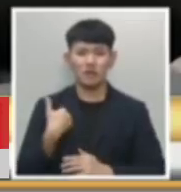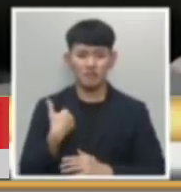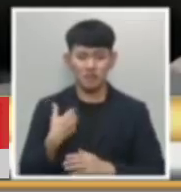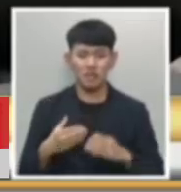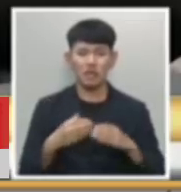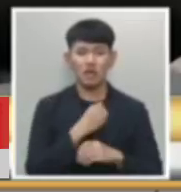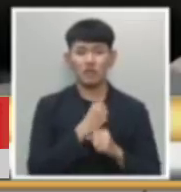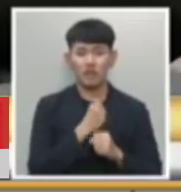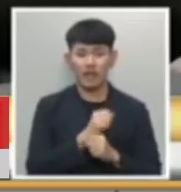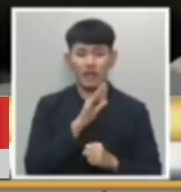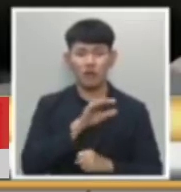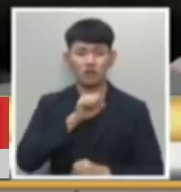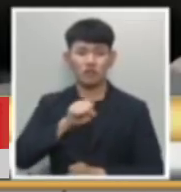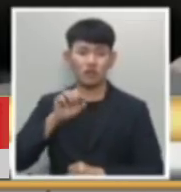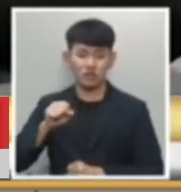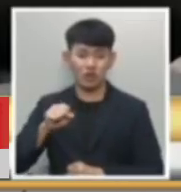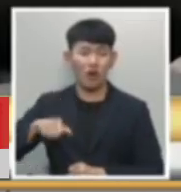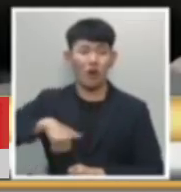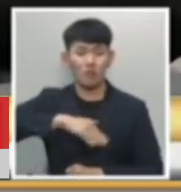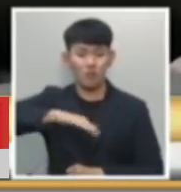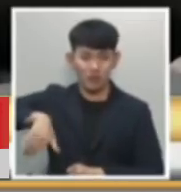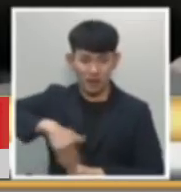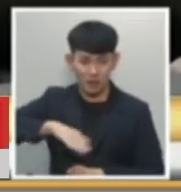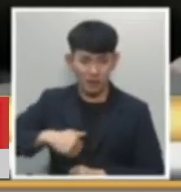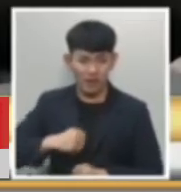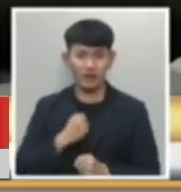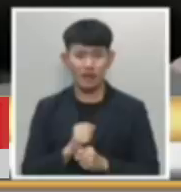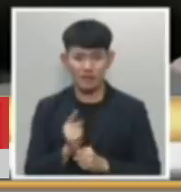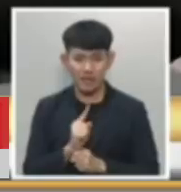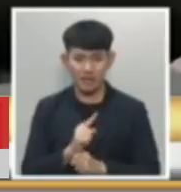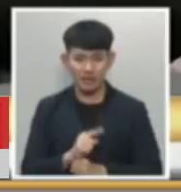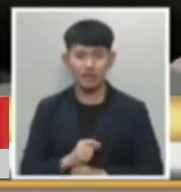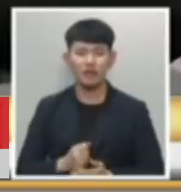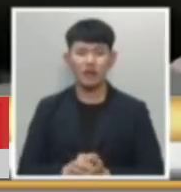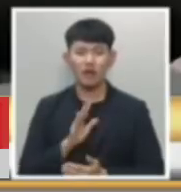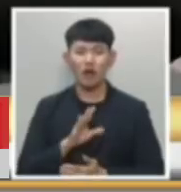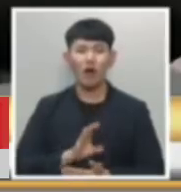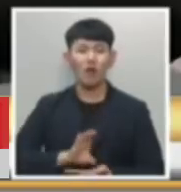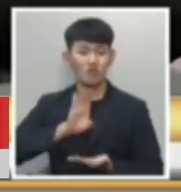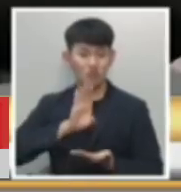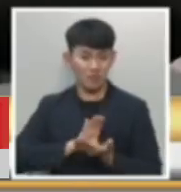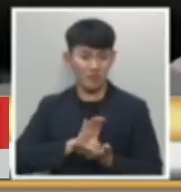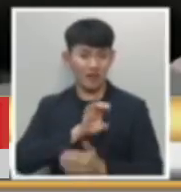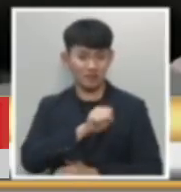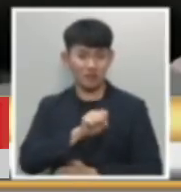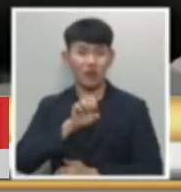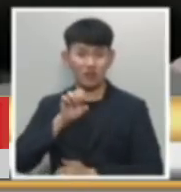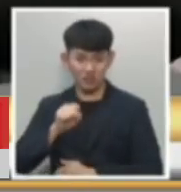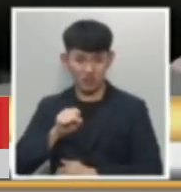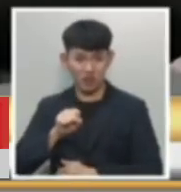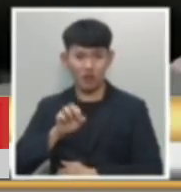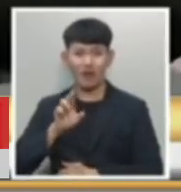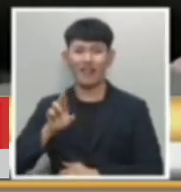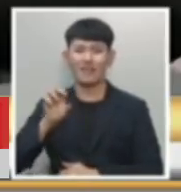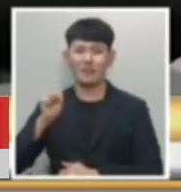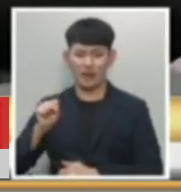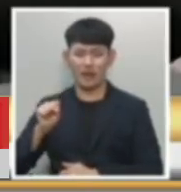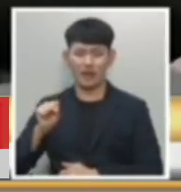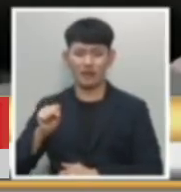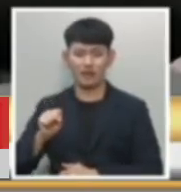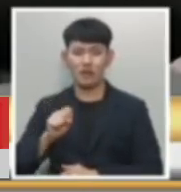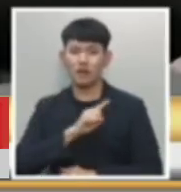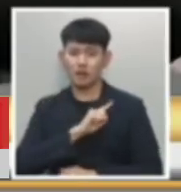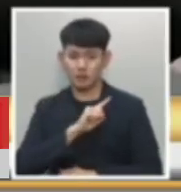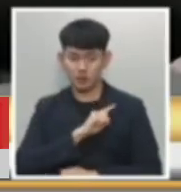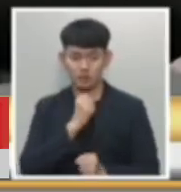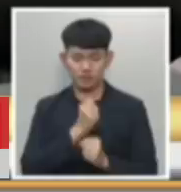สภาผู้แทนราษฎรของเรานะครับสำนักงบประมาณสภาผู้แทนราษฎรสำนักงบประมาณรัฐสภาได้จัด